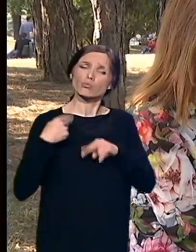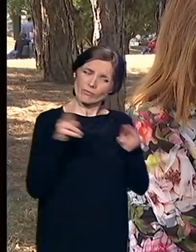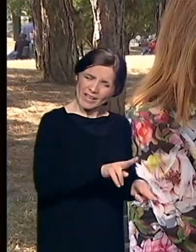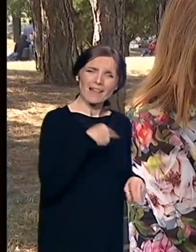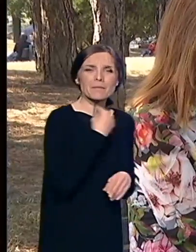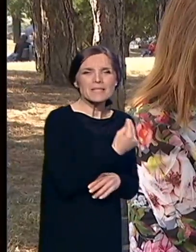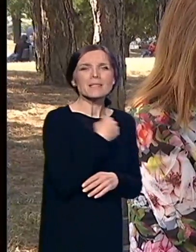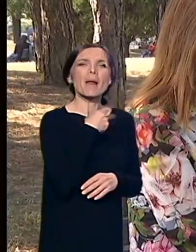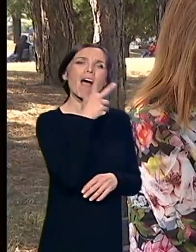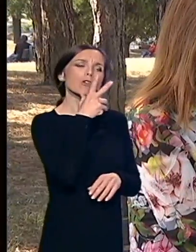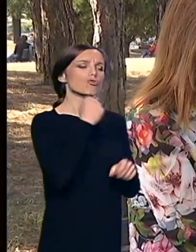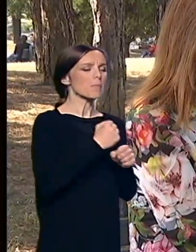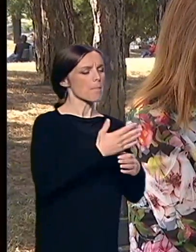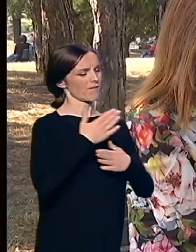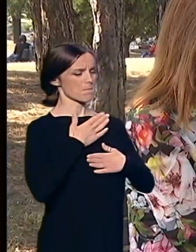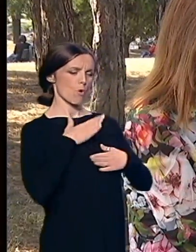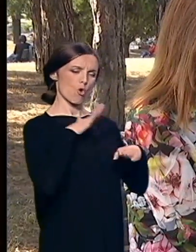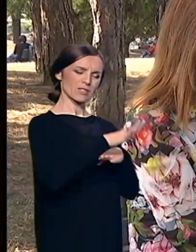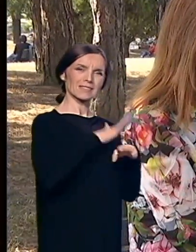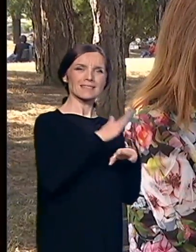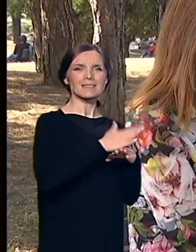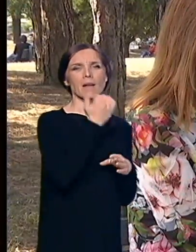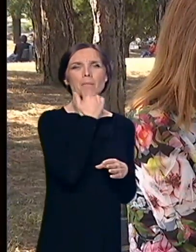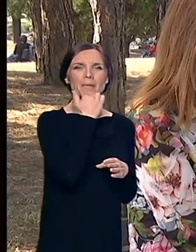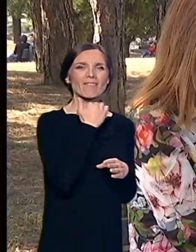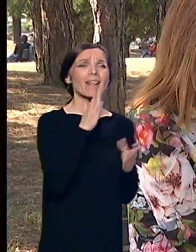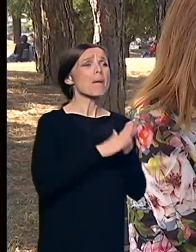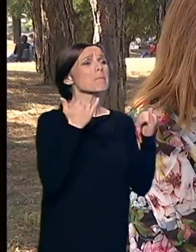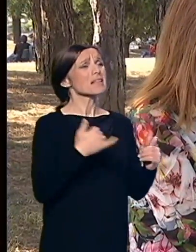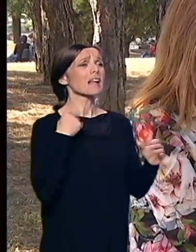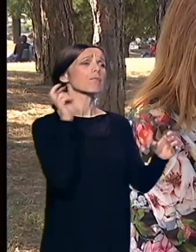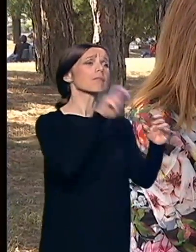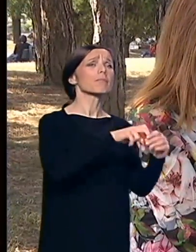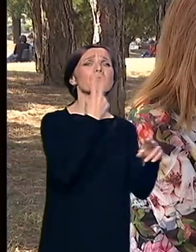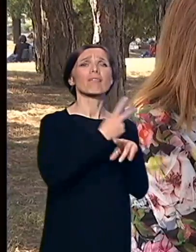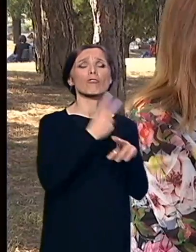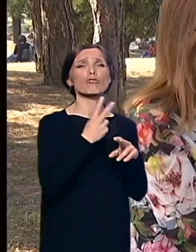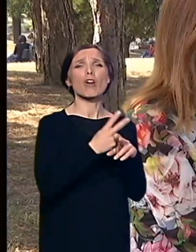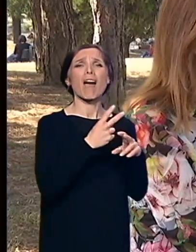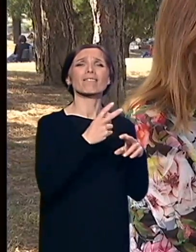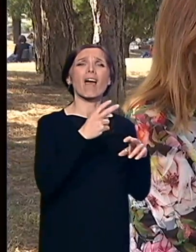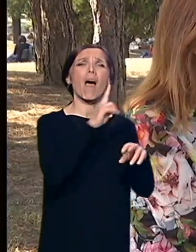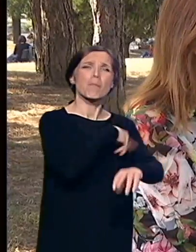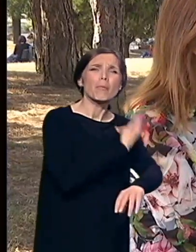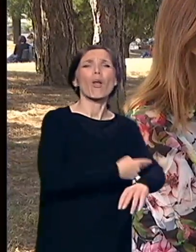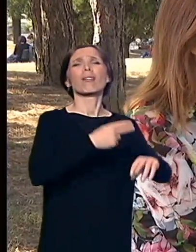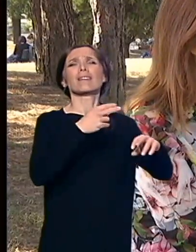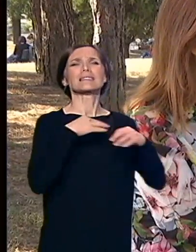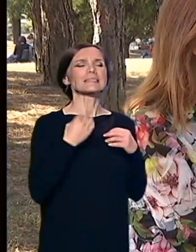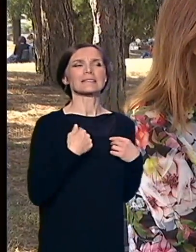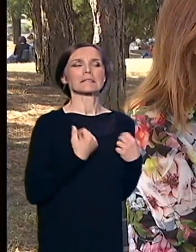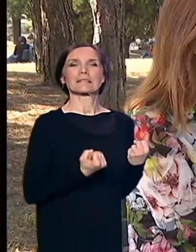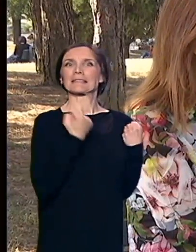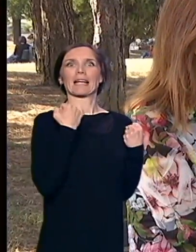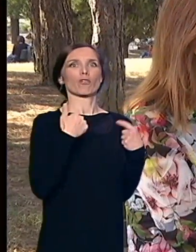da, inače, jako bi se teško klopio u ovom, da kažem, državnom zdravstvu, javnom zdravstvu. U čemu je razlika? Šta